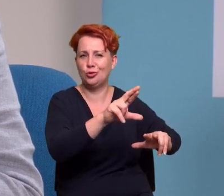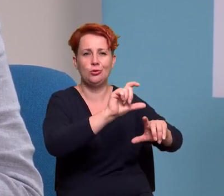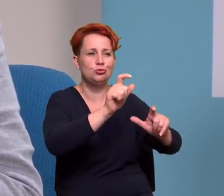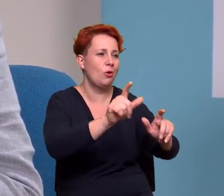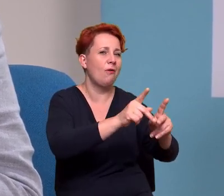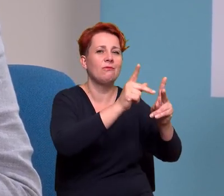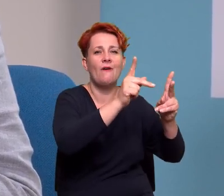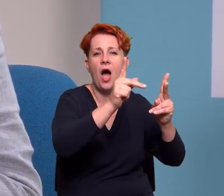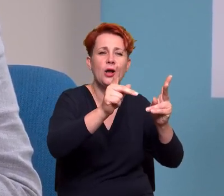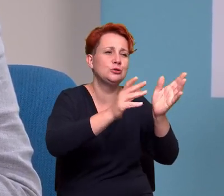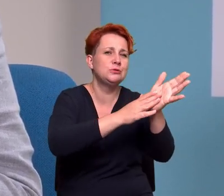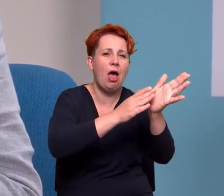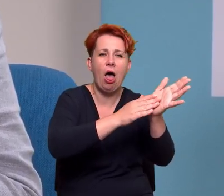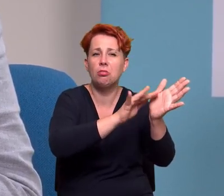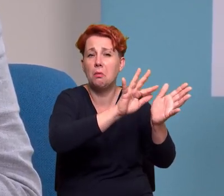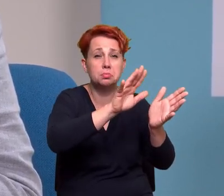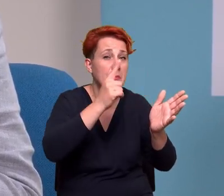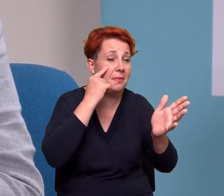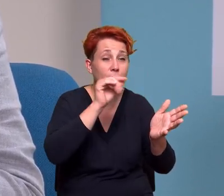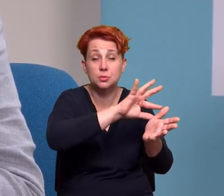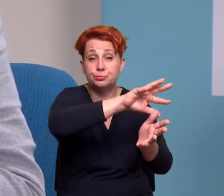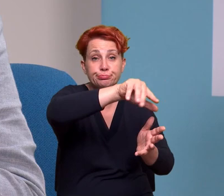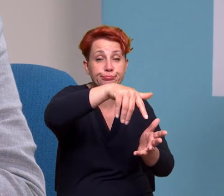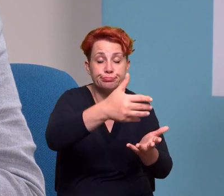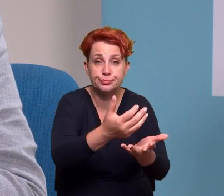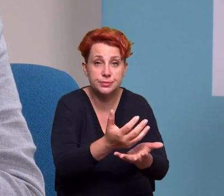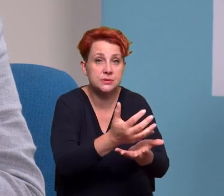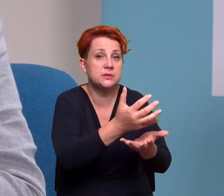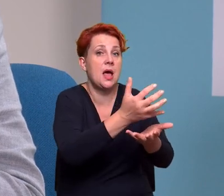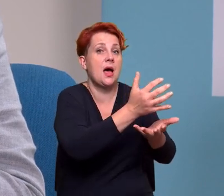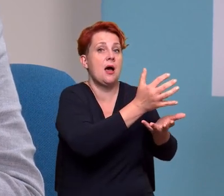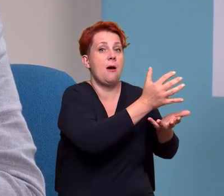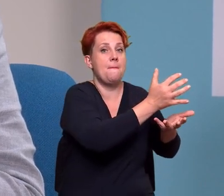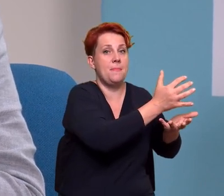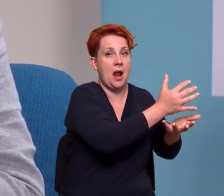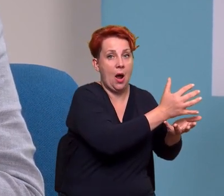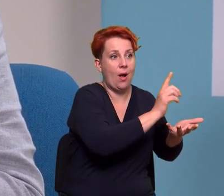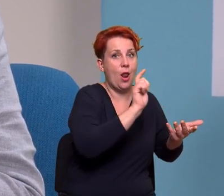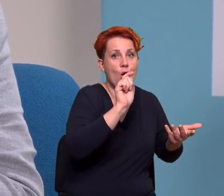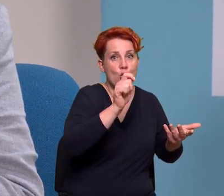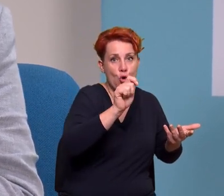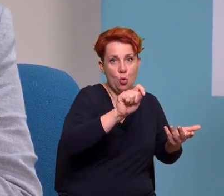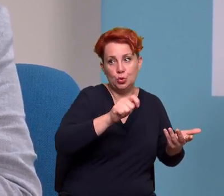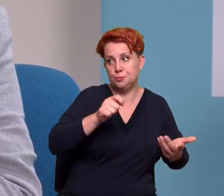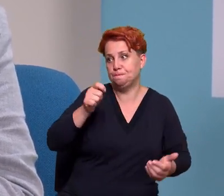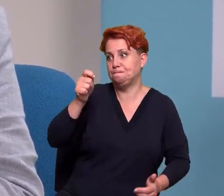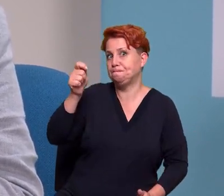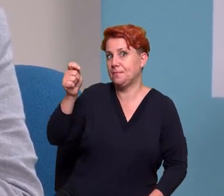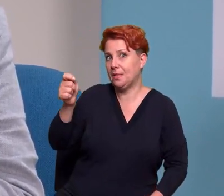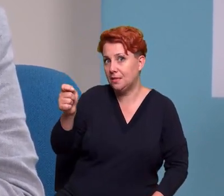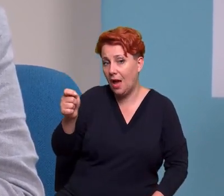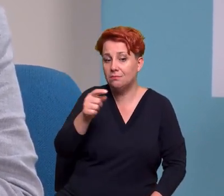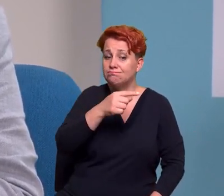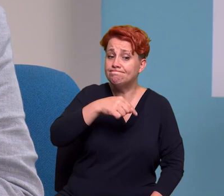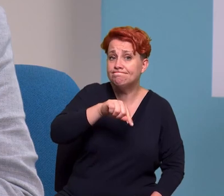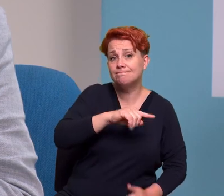co cenniejsze rzeczy, pamiątki i tak dalej. I zostawiając klucze do tego mieszkania,